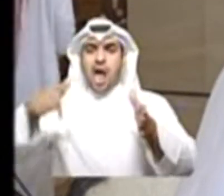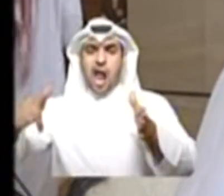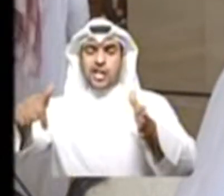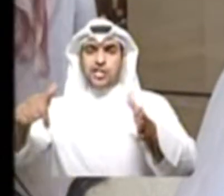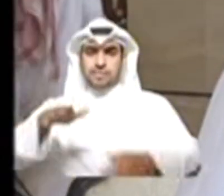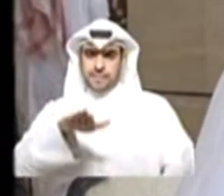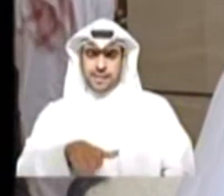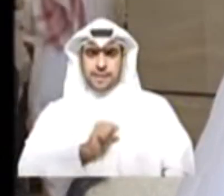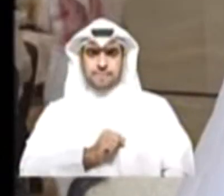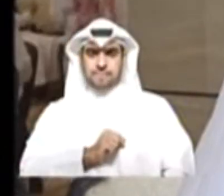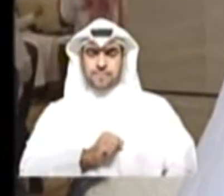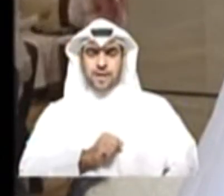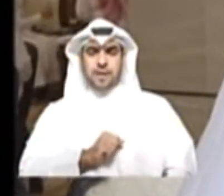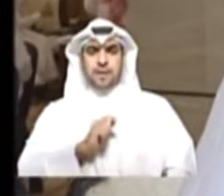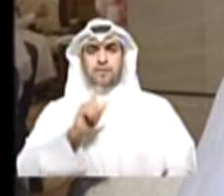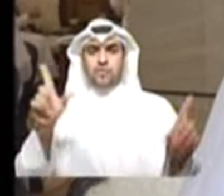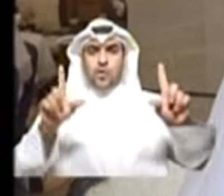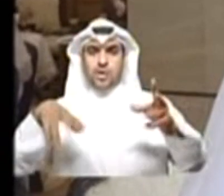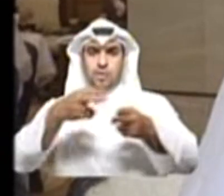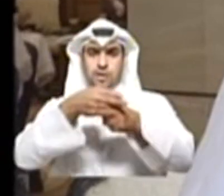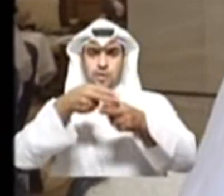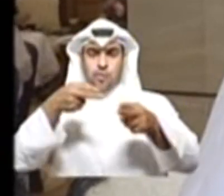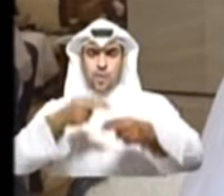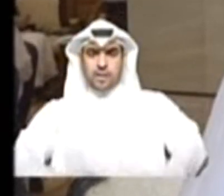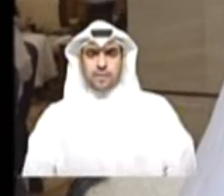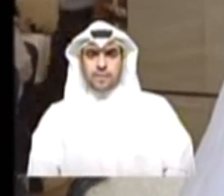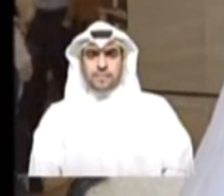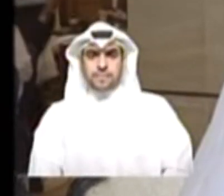الخليجي، يوسف صفر، تلفزيون دولة الكويت.